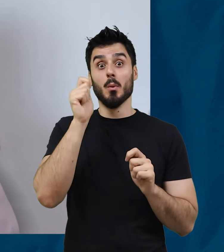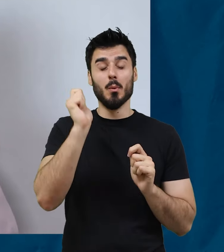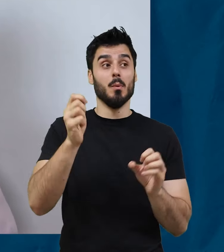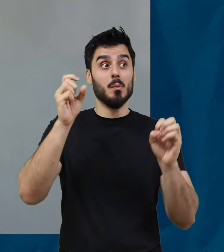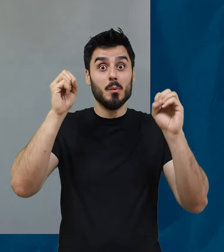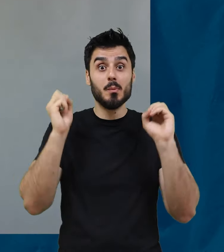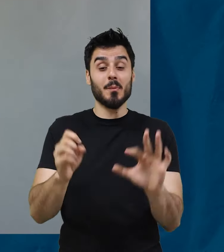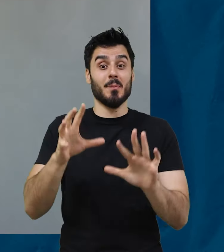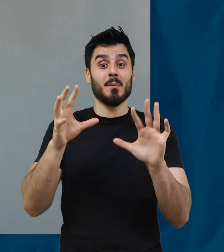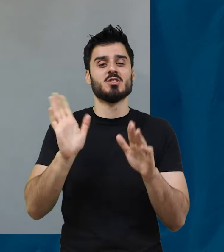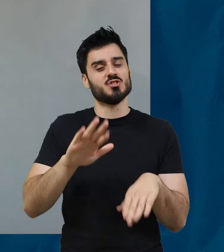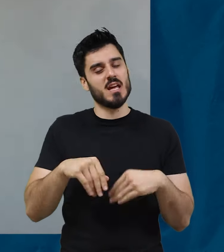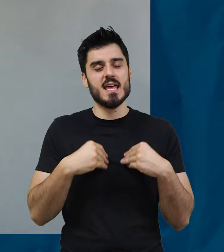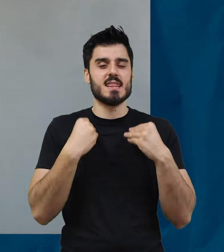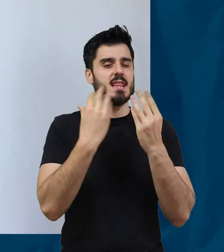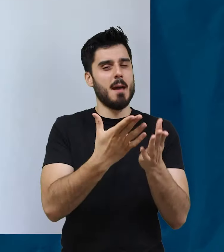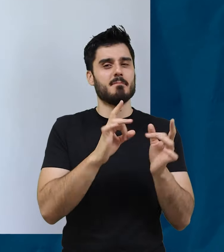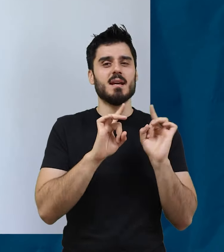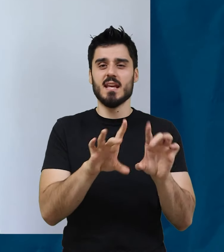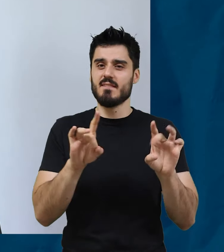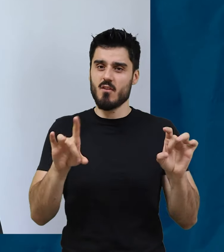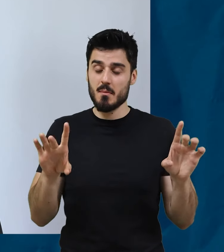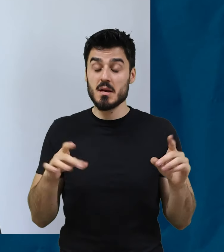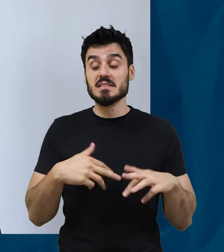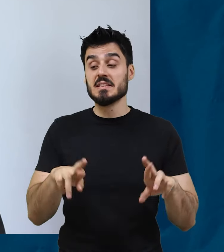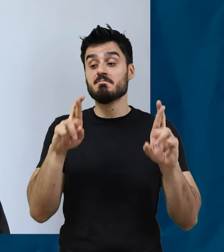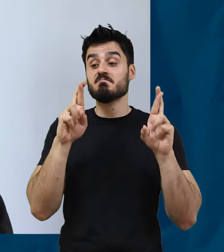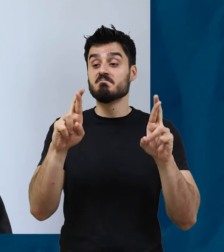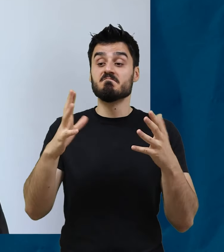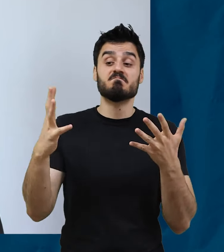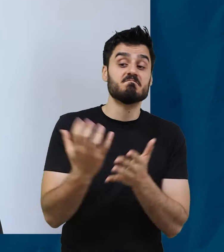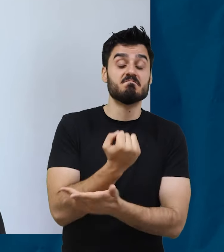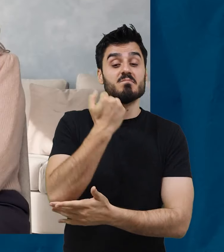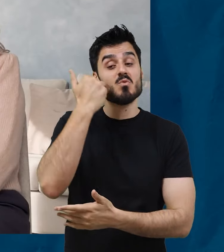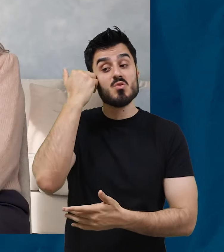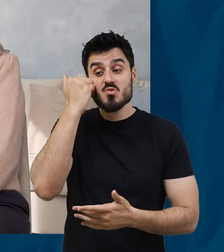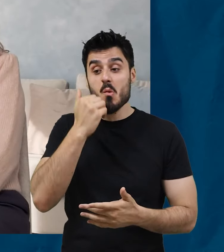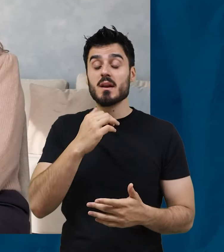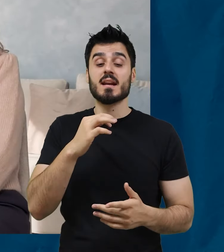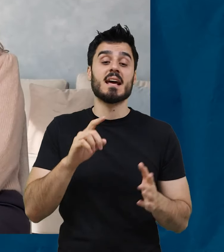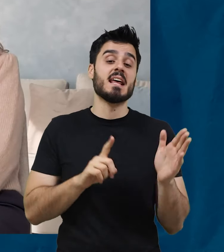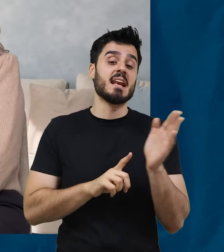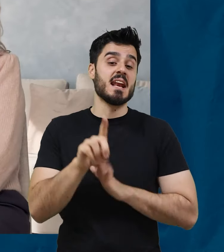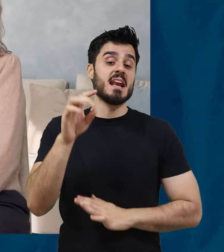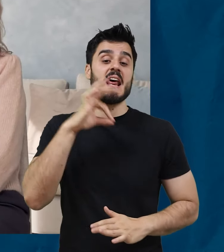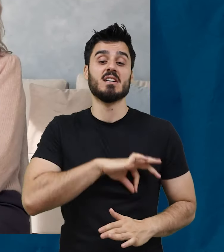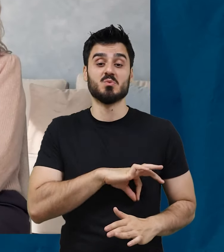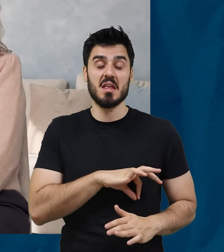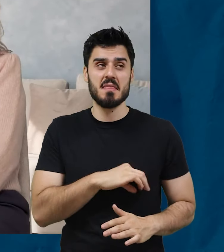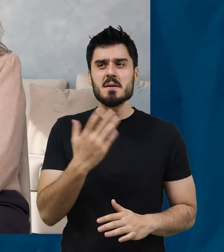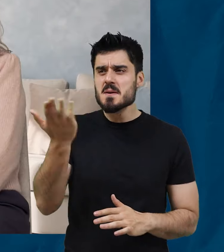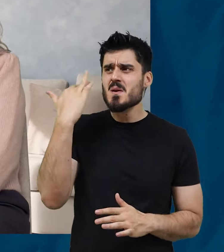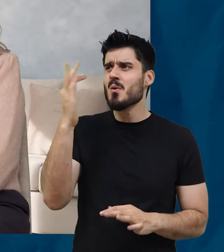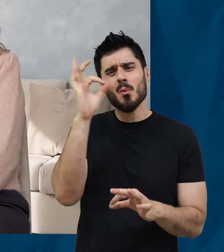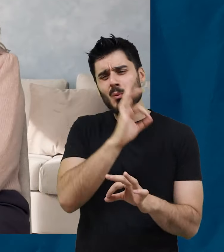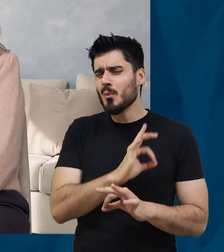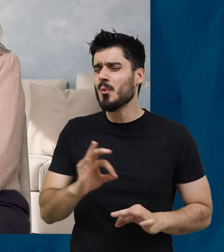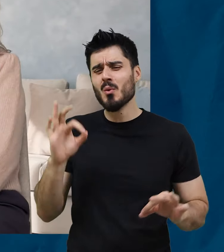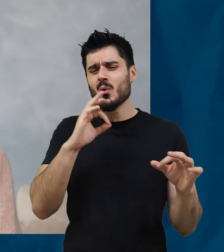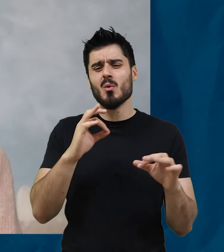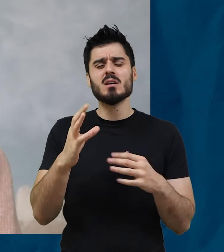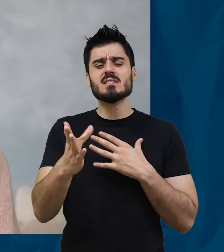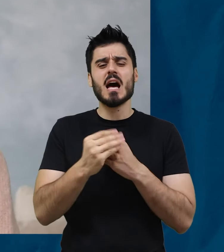Им подам тази информация така и се надявам да постигнем най-доброто. А между другото, никога не съм работила с дизайнер. Ние сме от